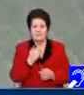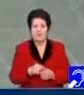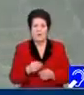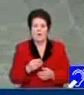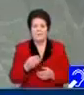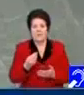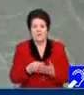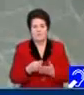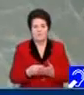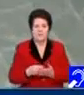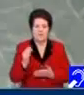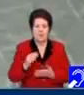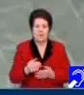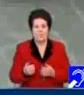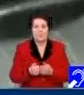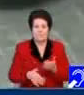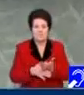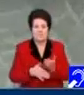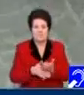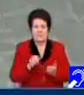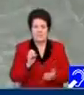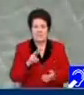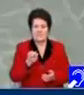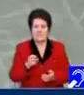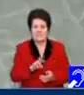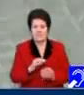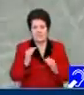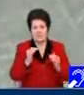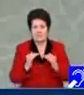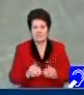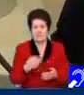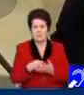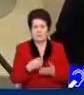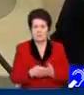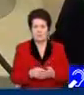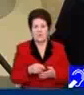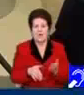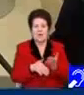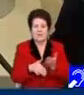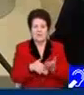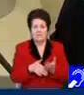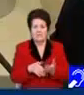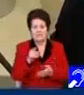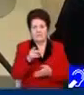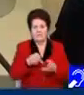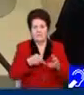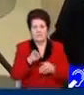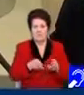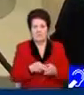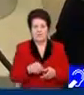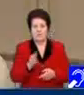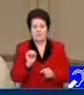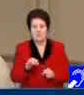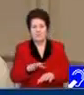costurilor ridicate. Cu sprijinul unei fundații din Elveția, costurile au mai scăzut. O intervenție chirurgicală poate ajunge la 4.000 de dolari. Este